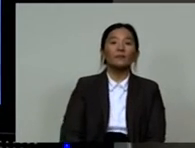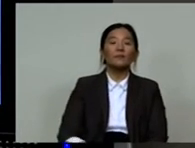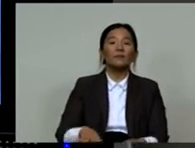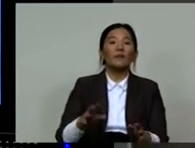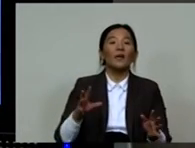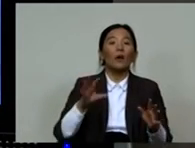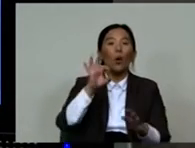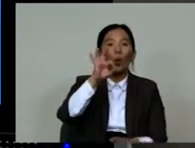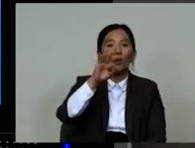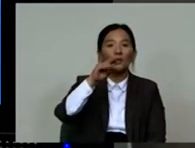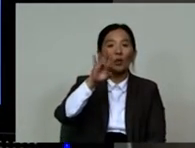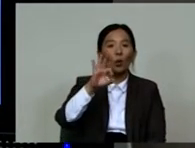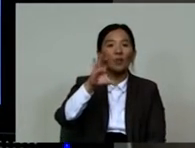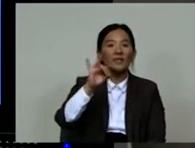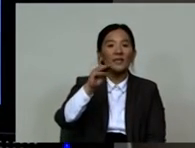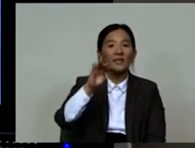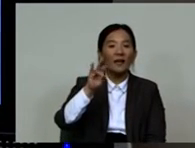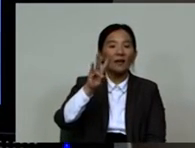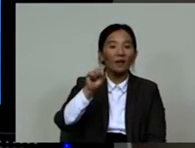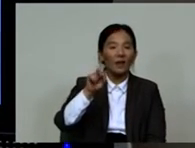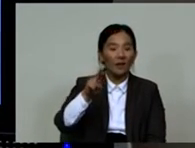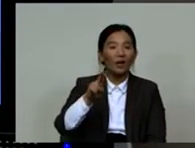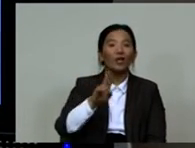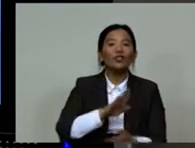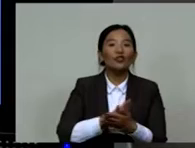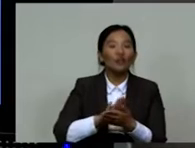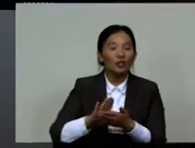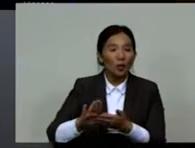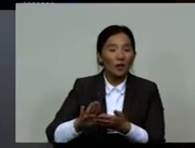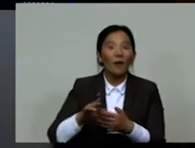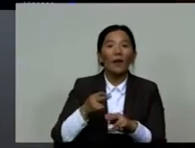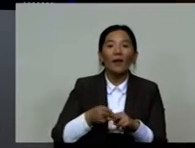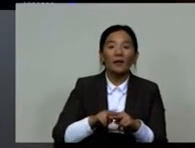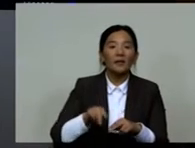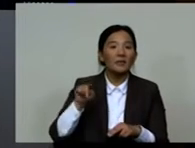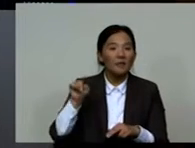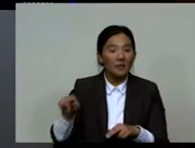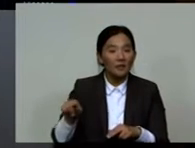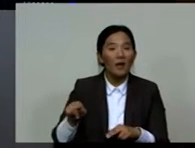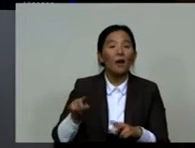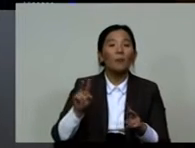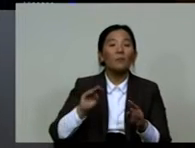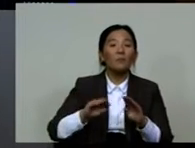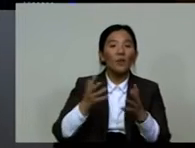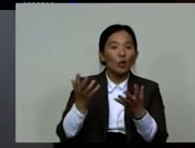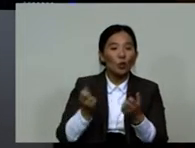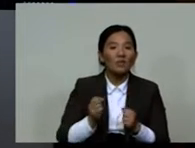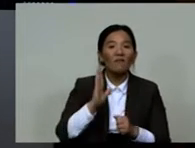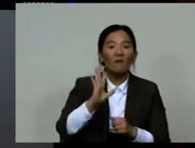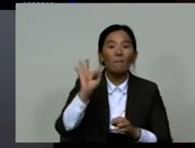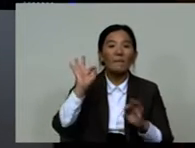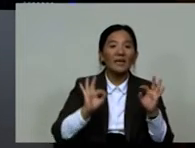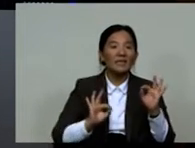Относительная частота. Что такое относительная частота? Вот здесь уже относительная частота берется в